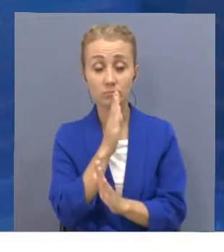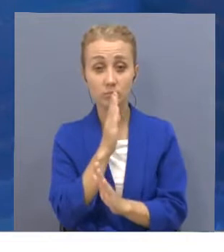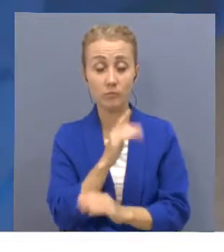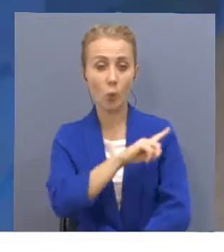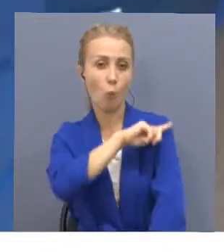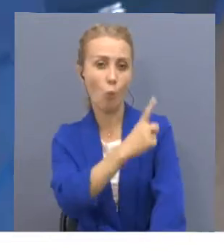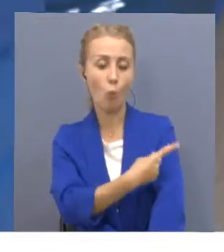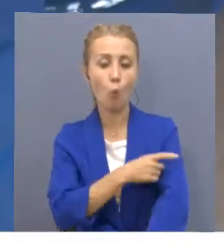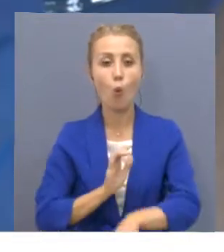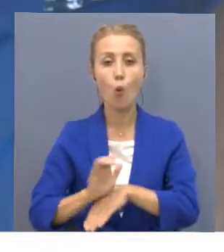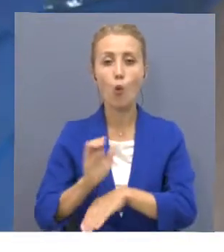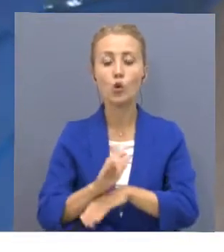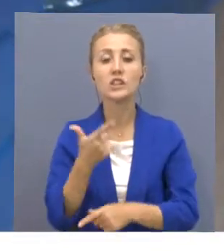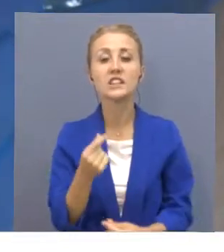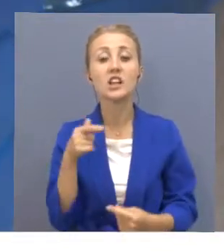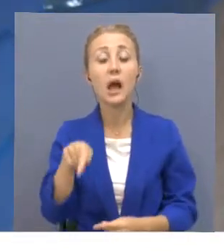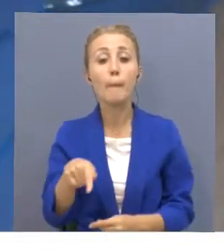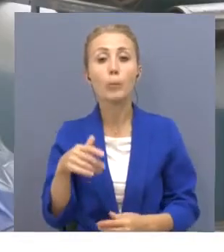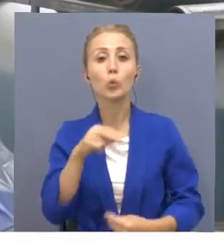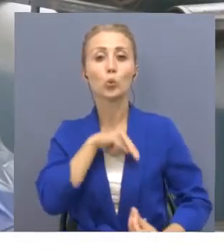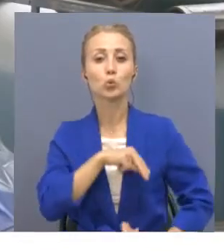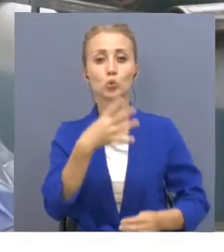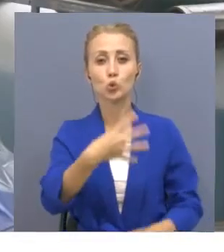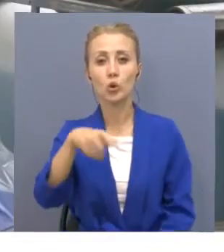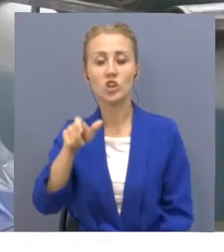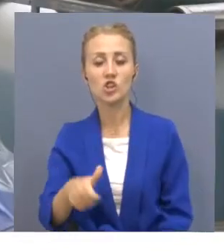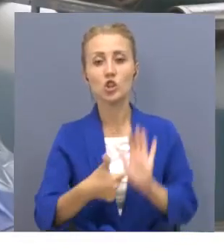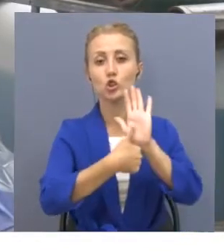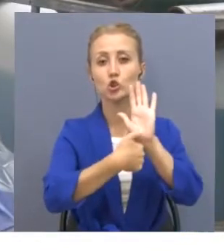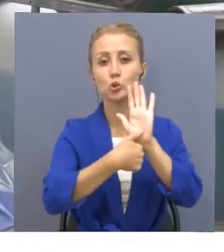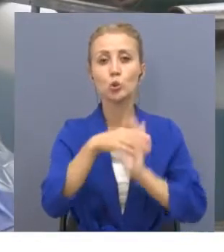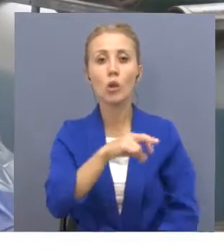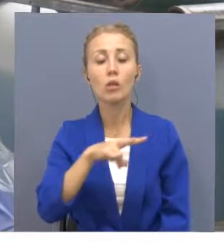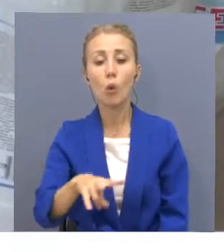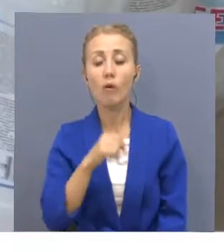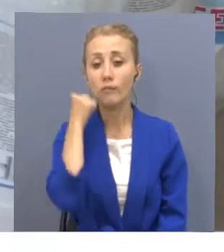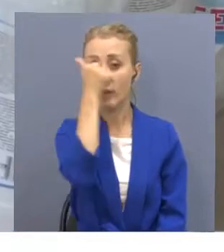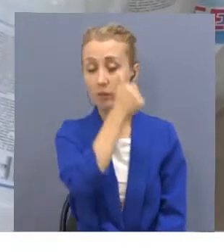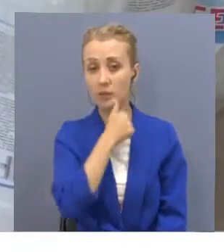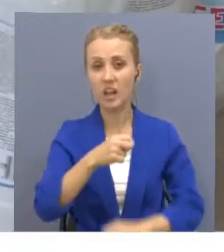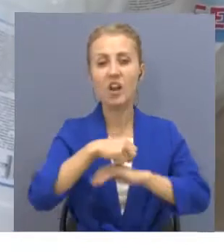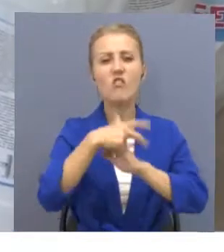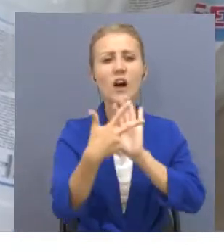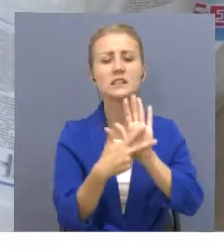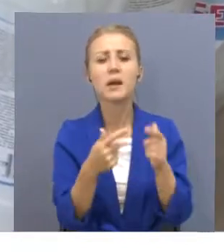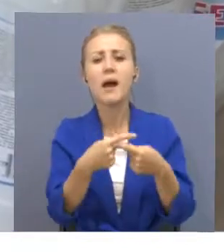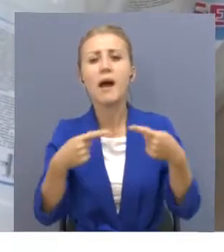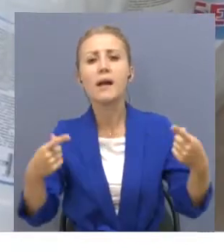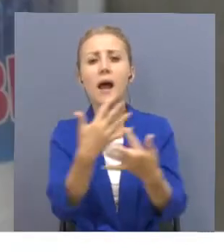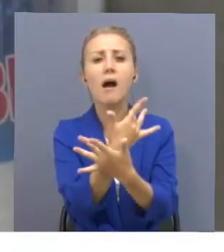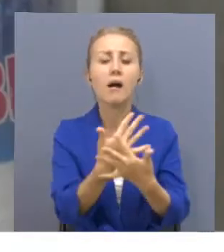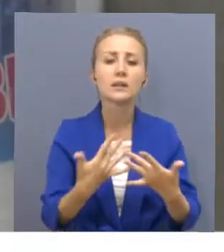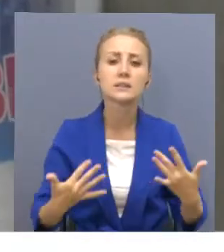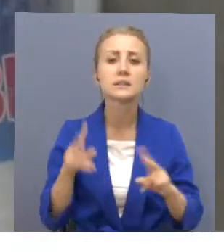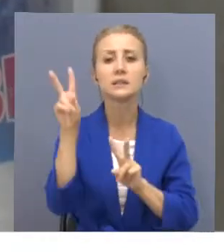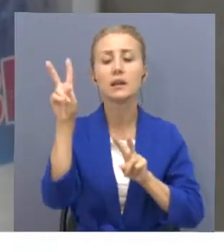завода бытовой химии, где сейчас трудится 40 человек, составляет 600 тонн в год. В ассортименте предприятия 18 наименований продукции, то